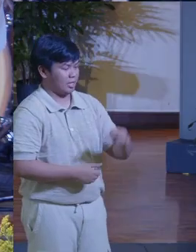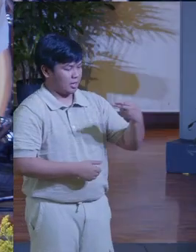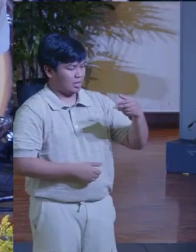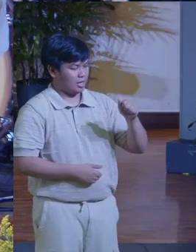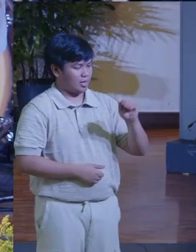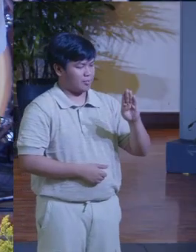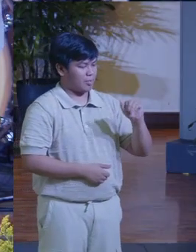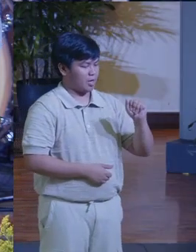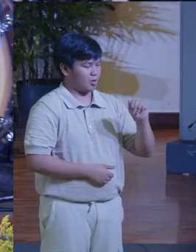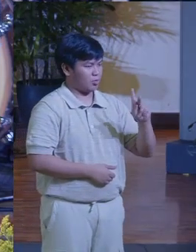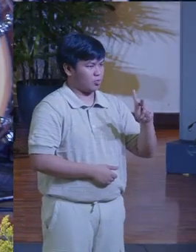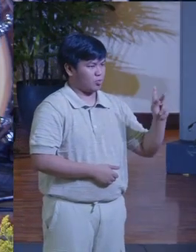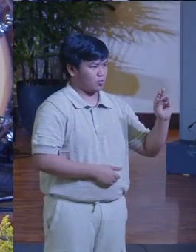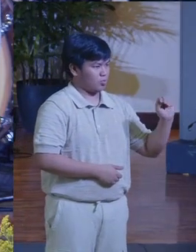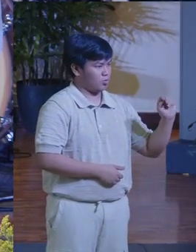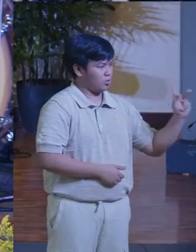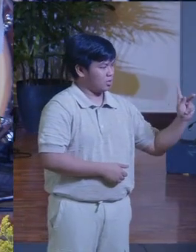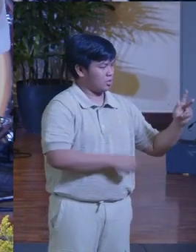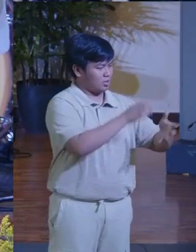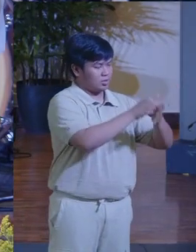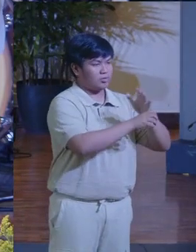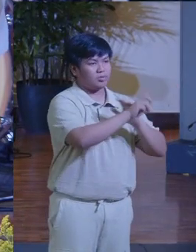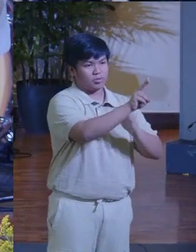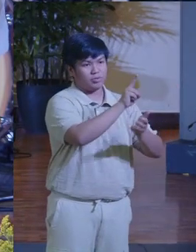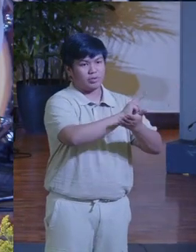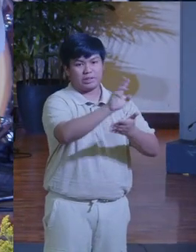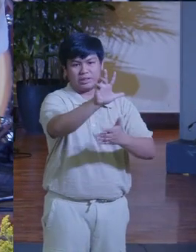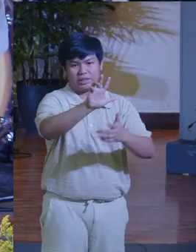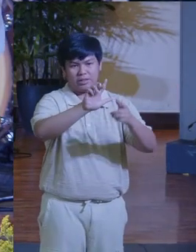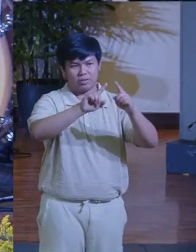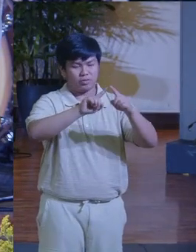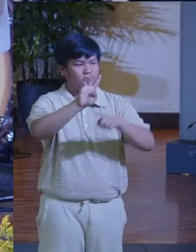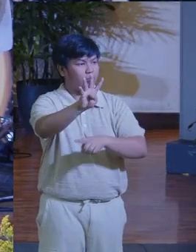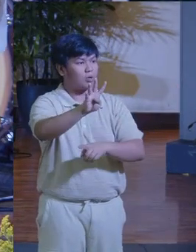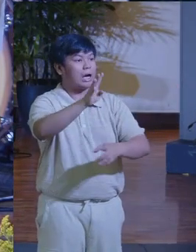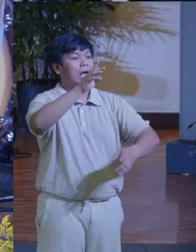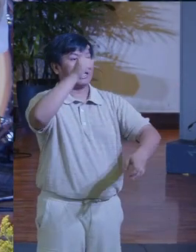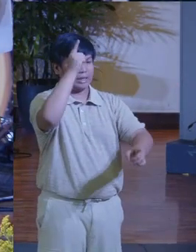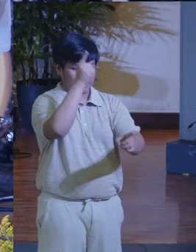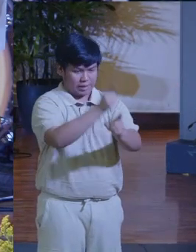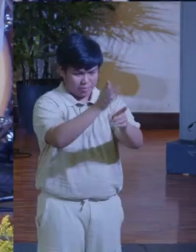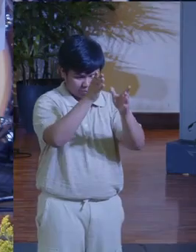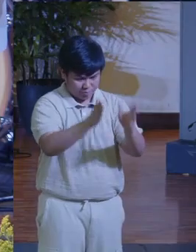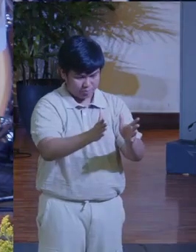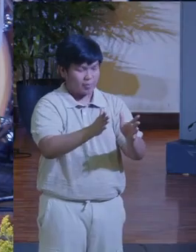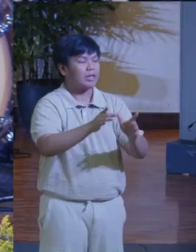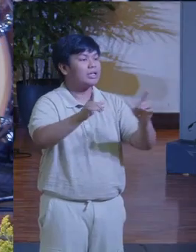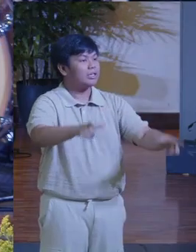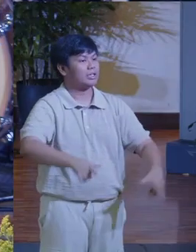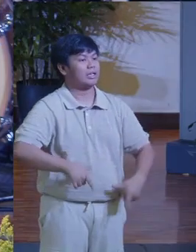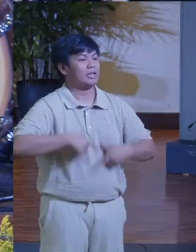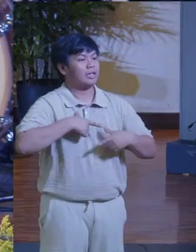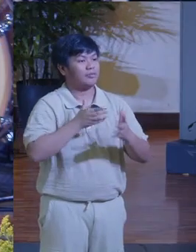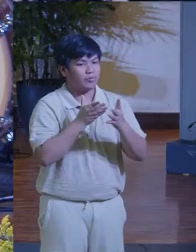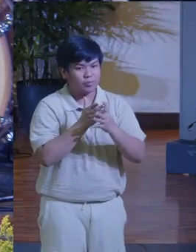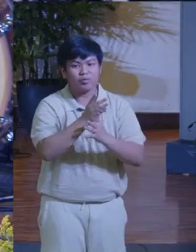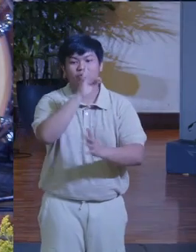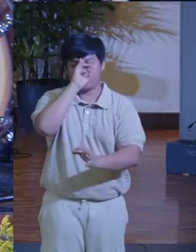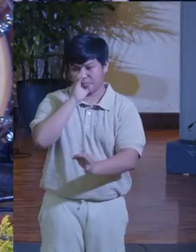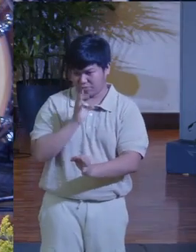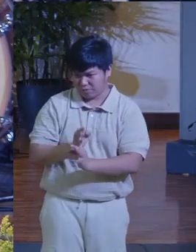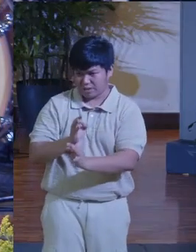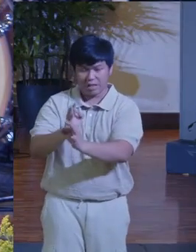Habakkuk chapter 2 verse 4, but the righteous shall live by his faith. Yan po ang sagot sa